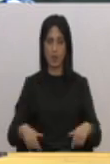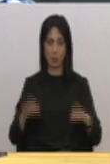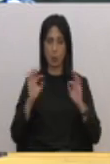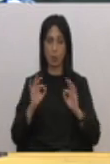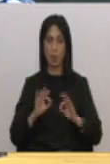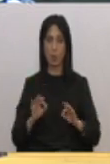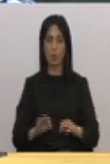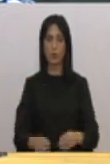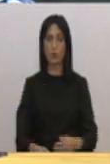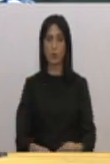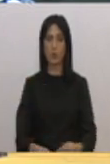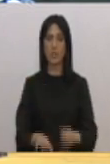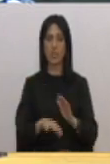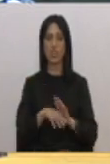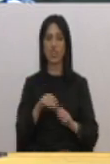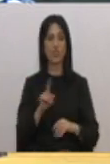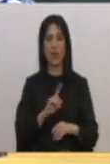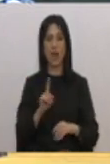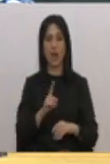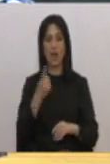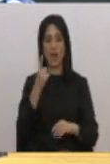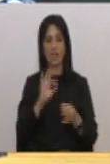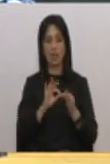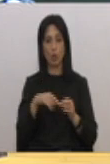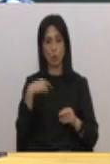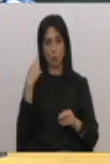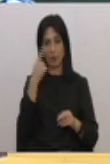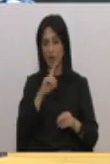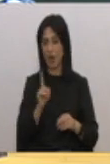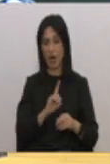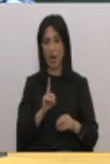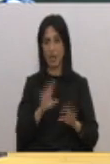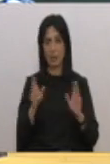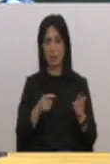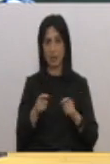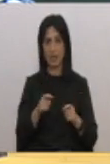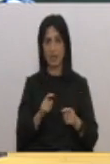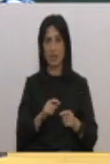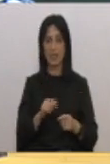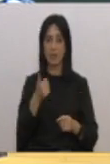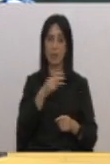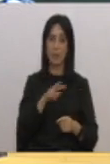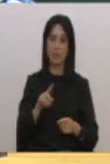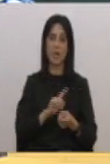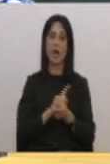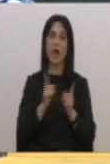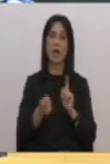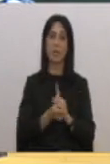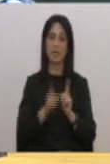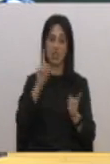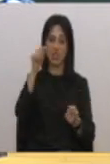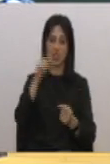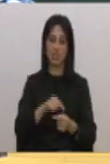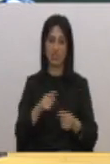პროკურორს ირჩევს არა ერთი კონკრეტული პირი და არა პრეზიდენტი ან პრემიერ-მინისტრი, არამედ